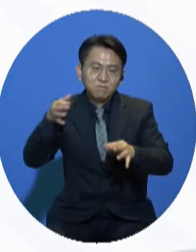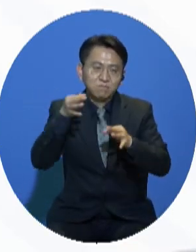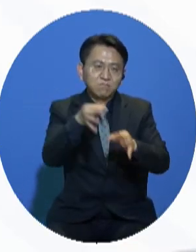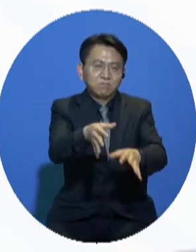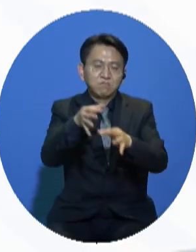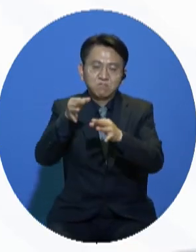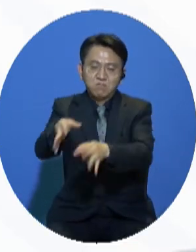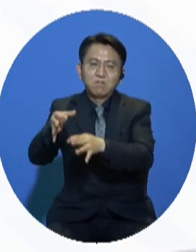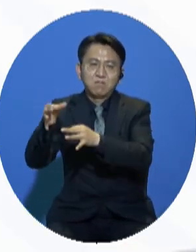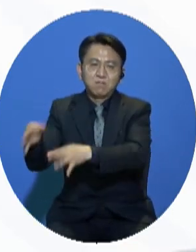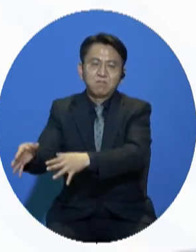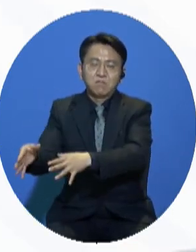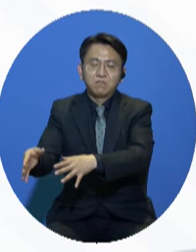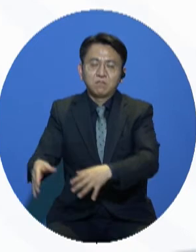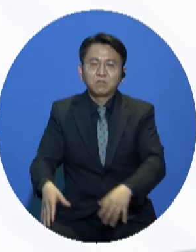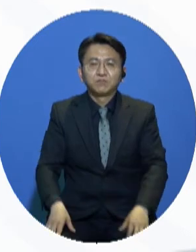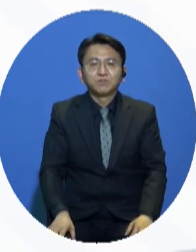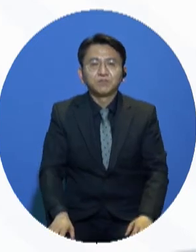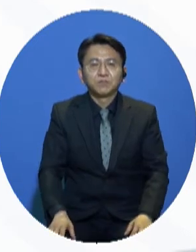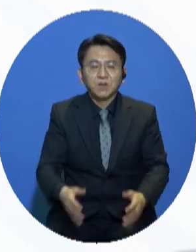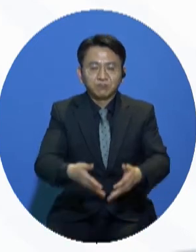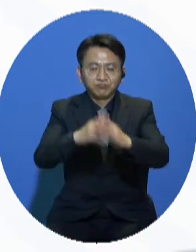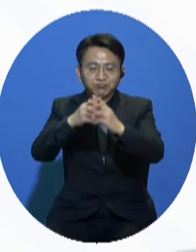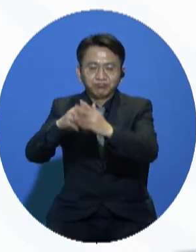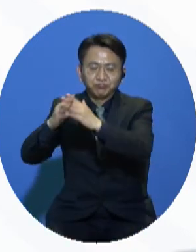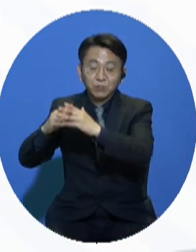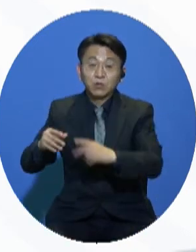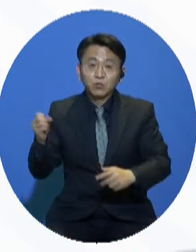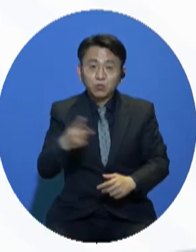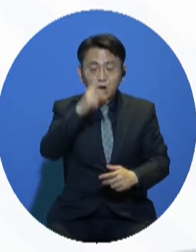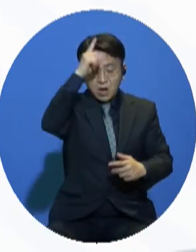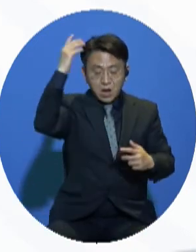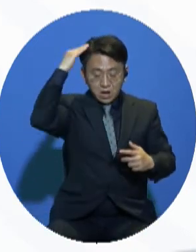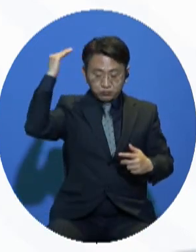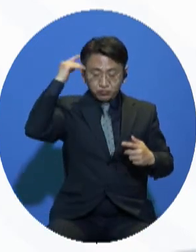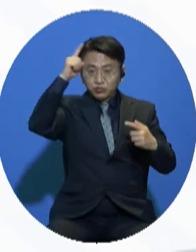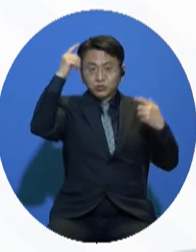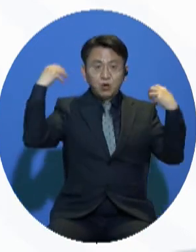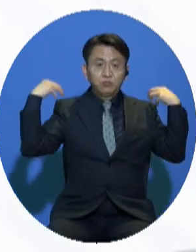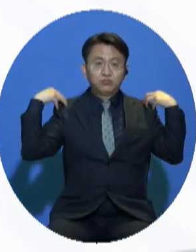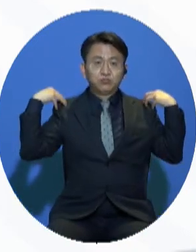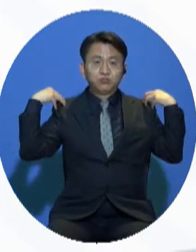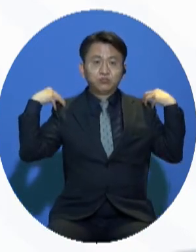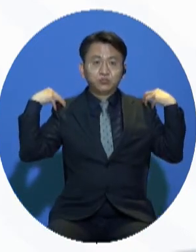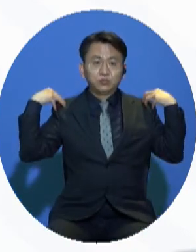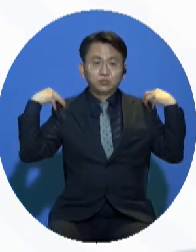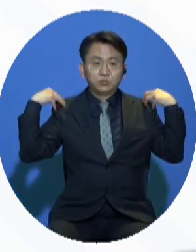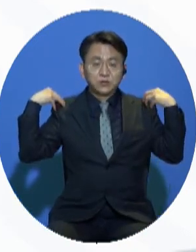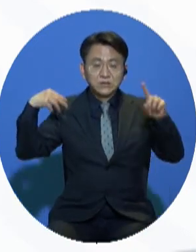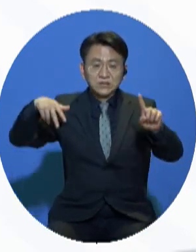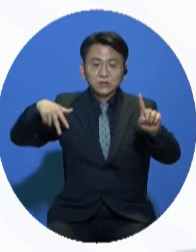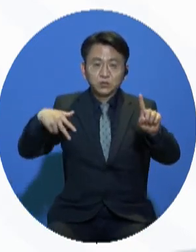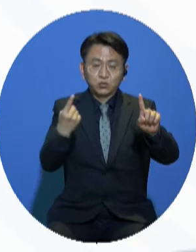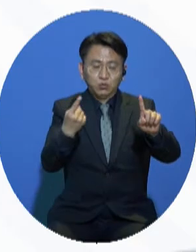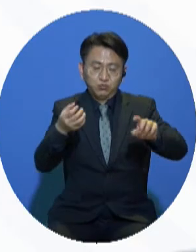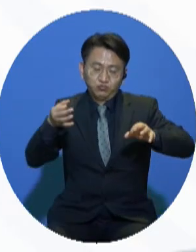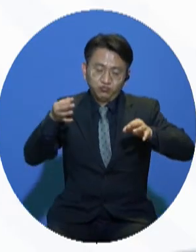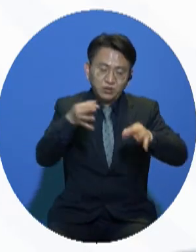엄청난 규모의 투자가 이루어진 것입니다. 또한 한국 정부는 1조